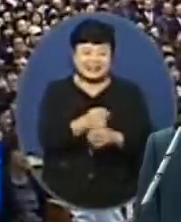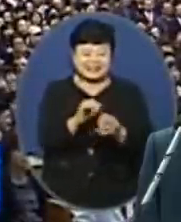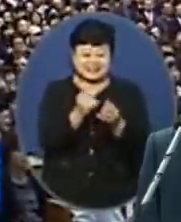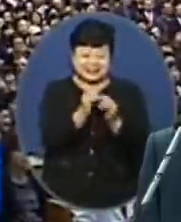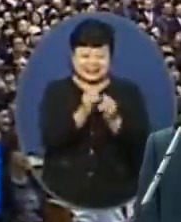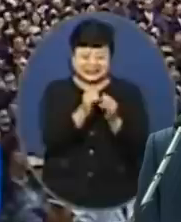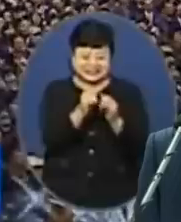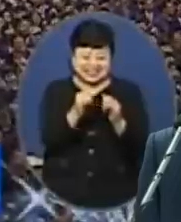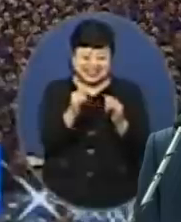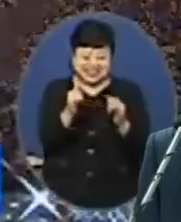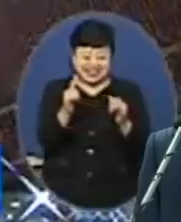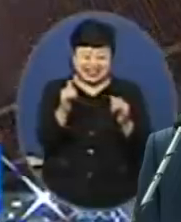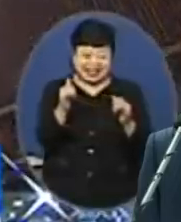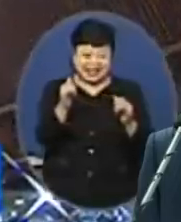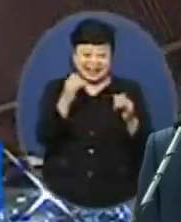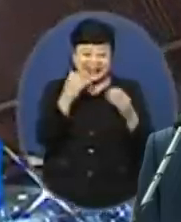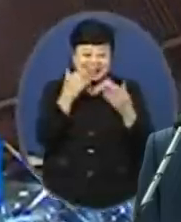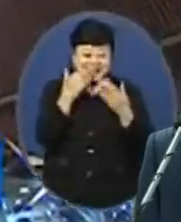사랑하는